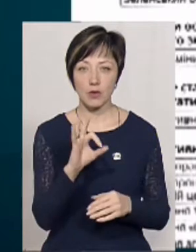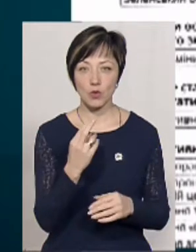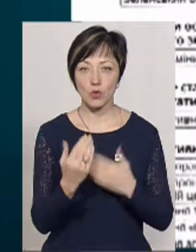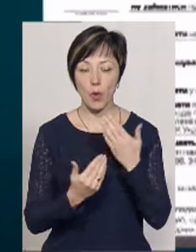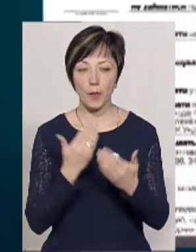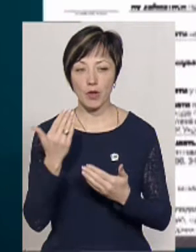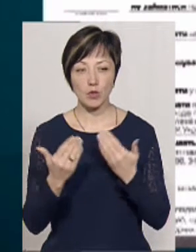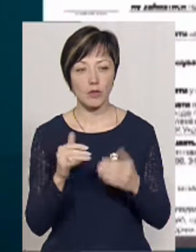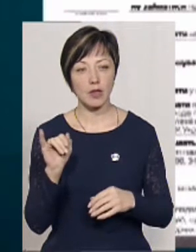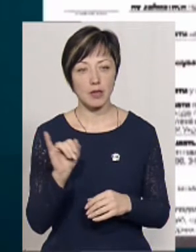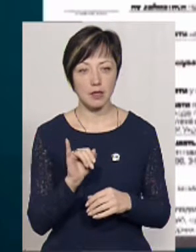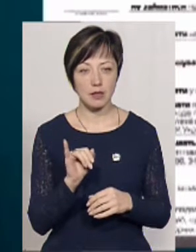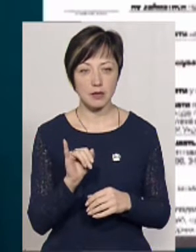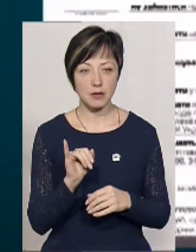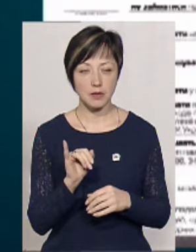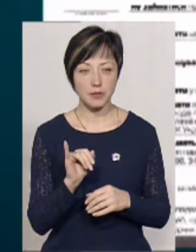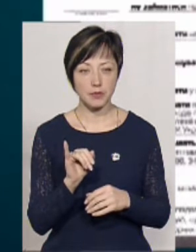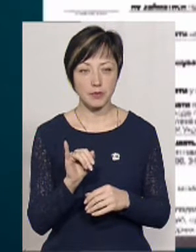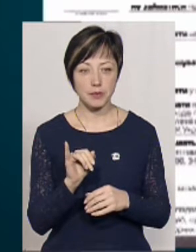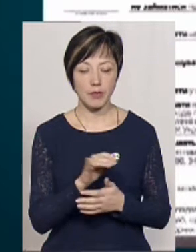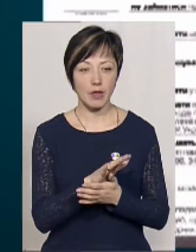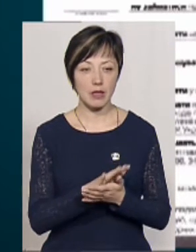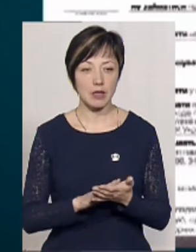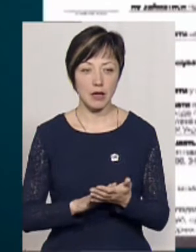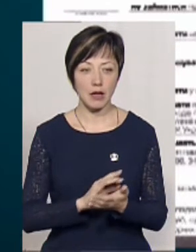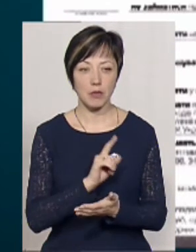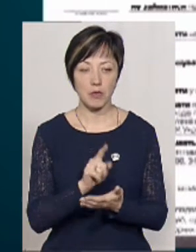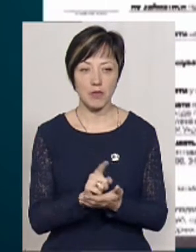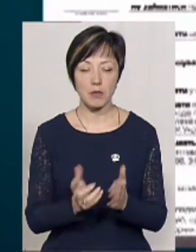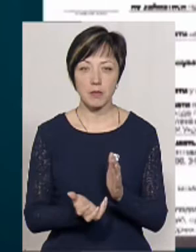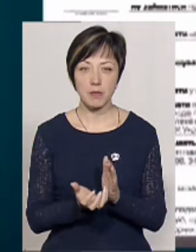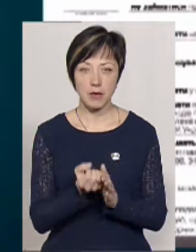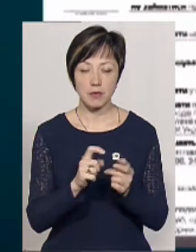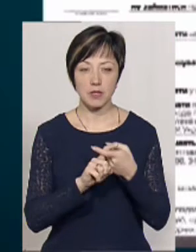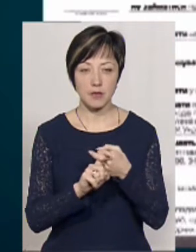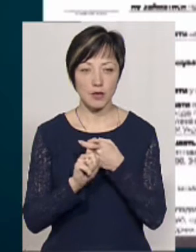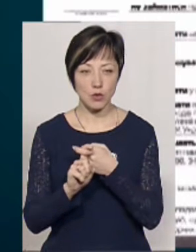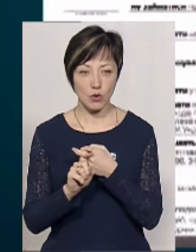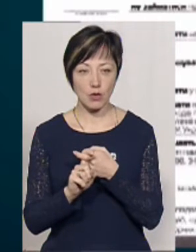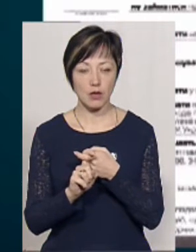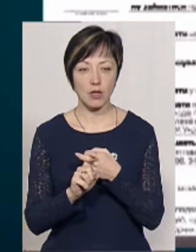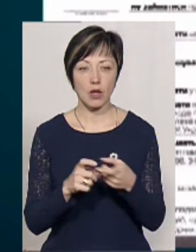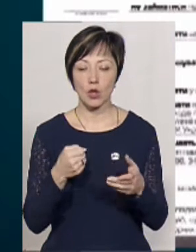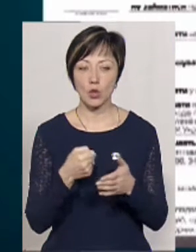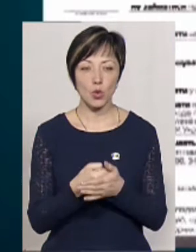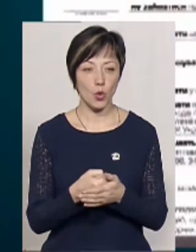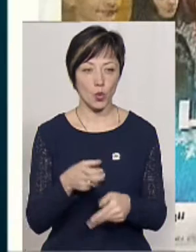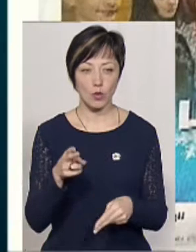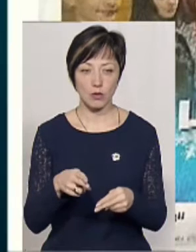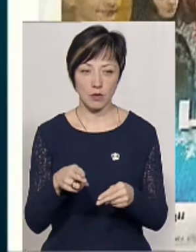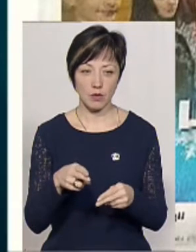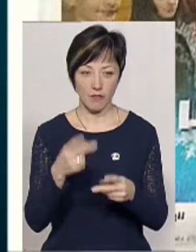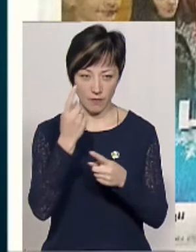соцопитування. І, власне, далі вони повинні підтримувати з ними зв'язок, ну, власне, до самих виборів,